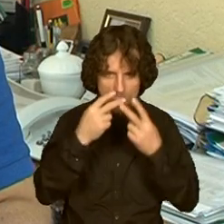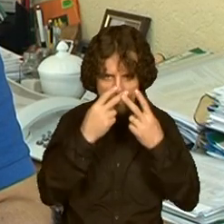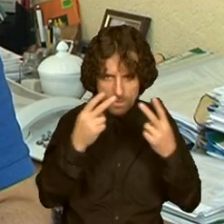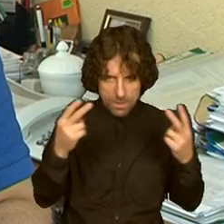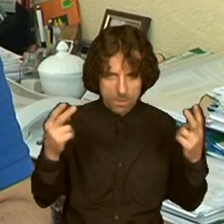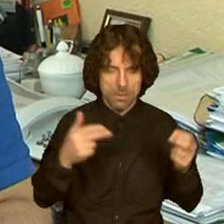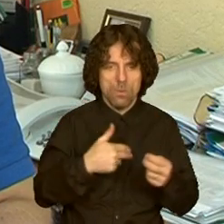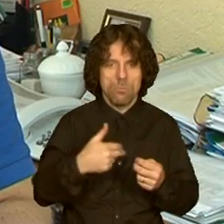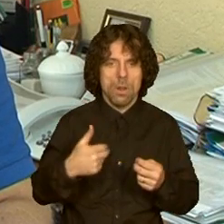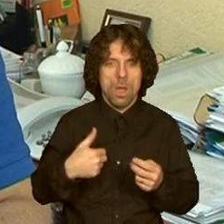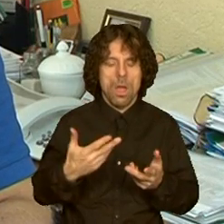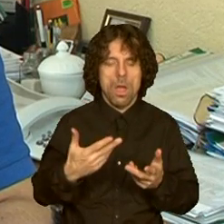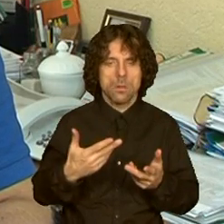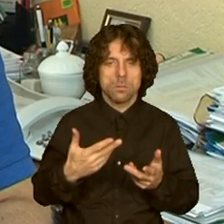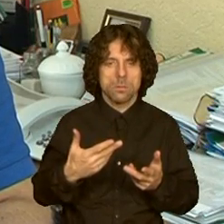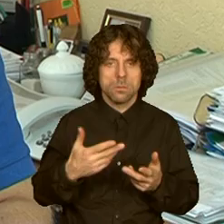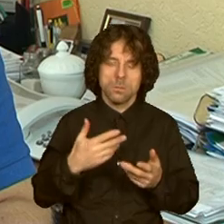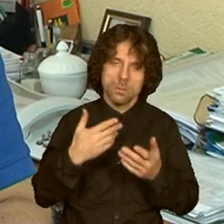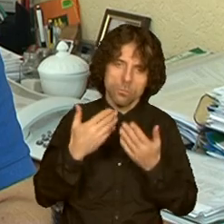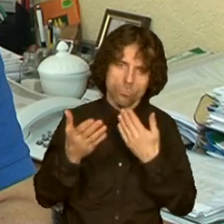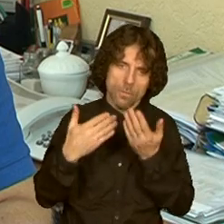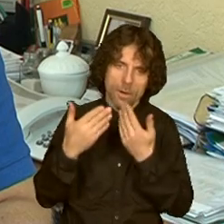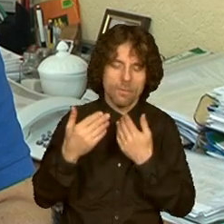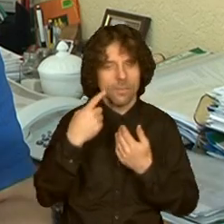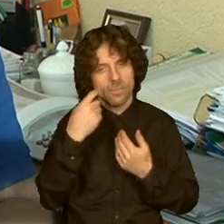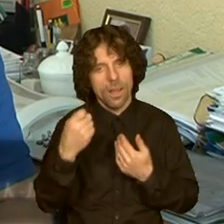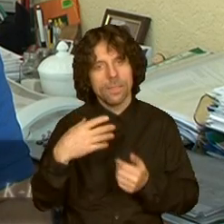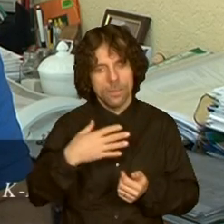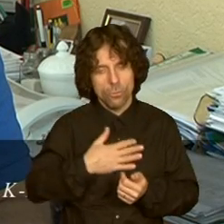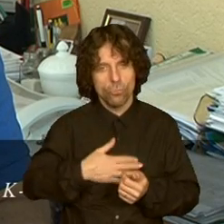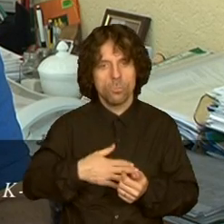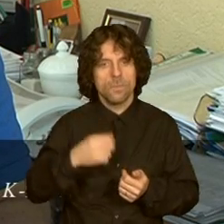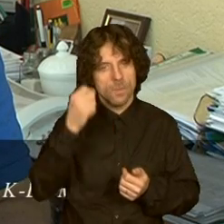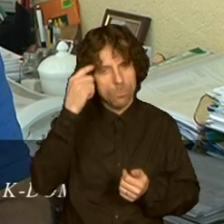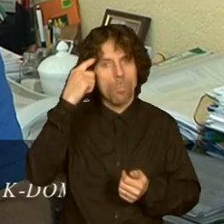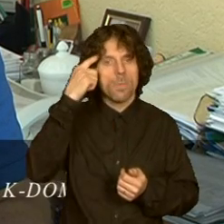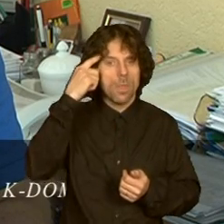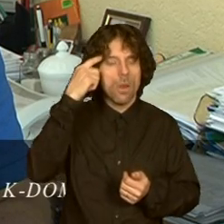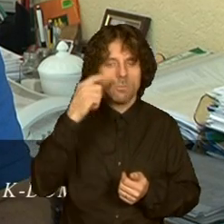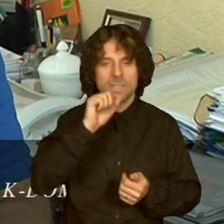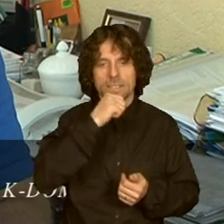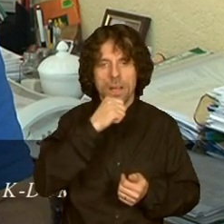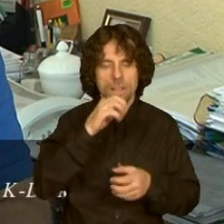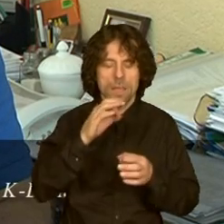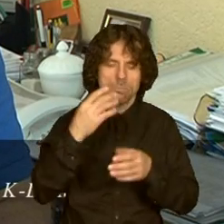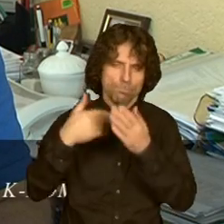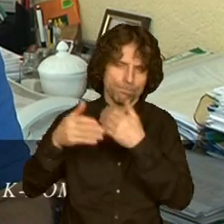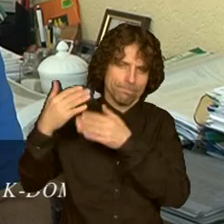nas odwiedzał, porozmawiał, lubił żarty, pożartował, powspominał stare